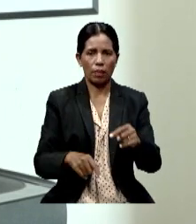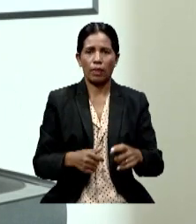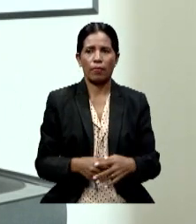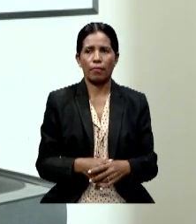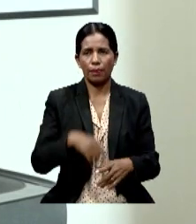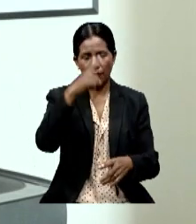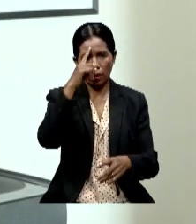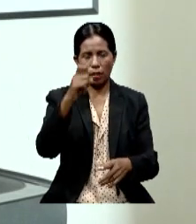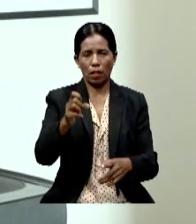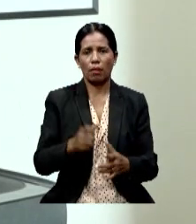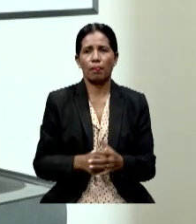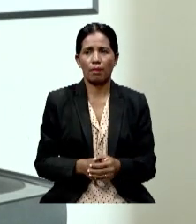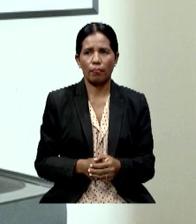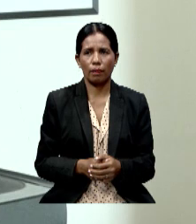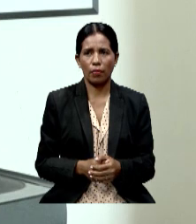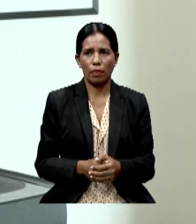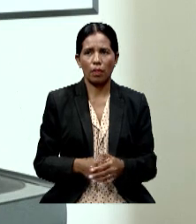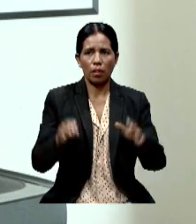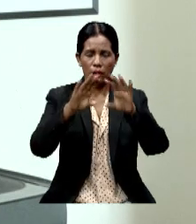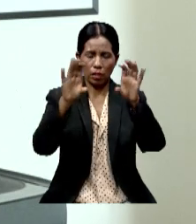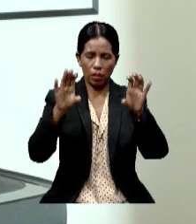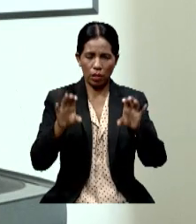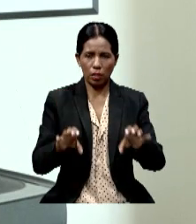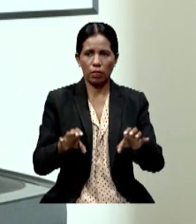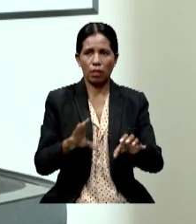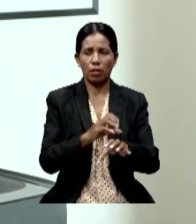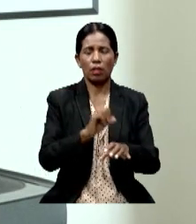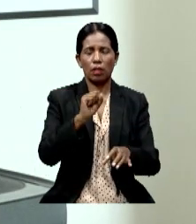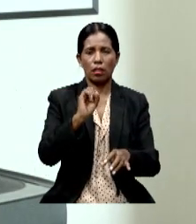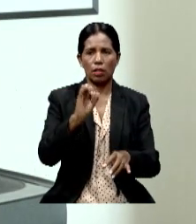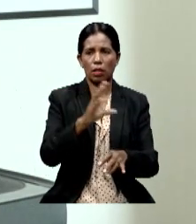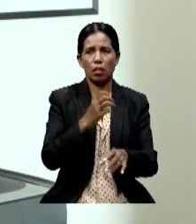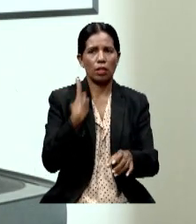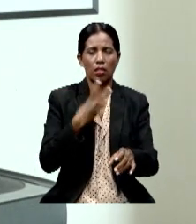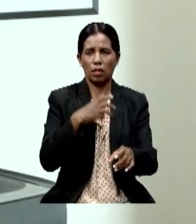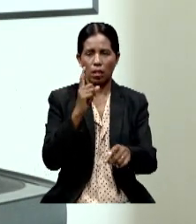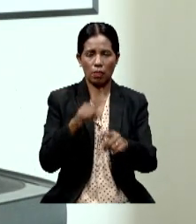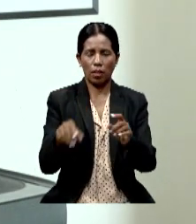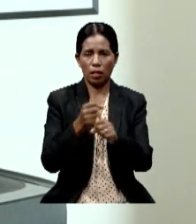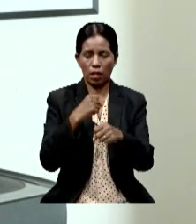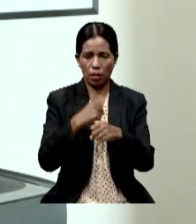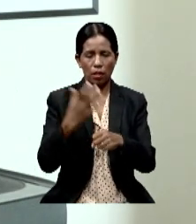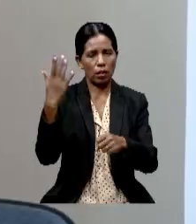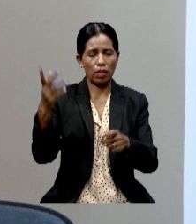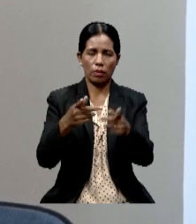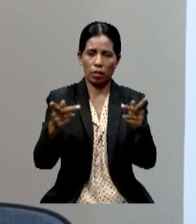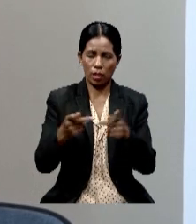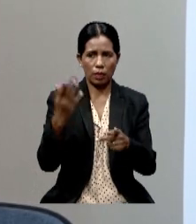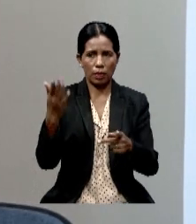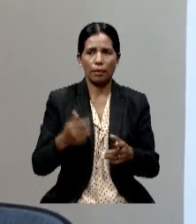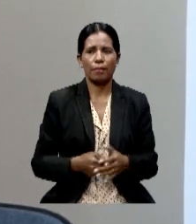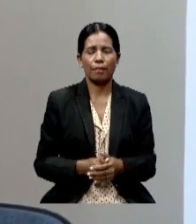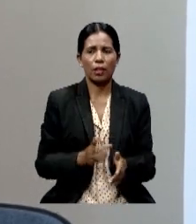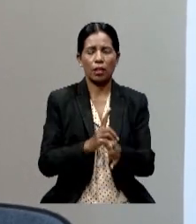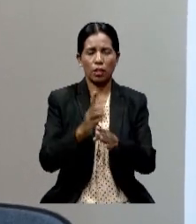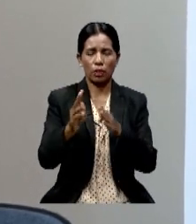ne bazia ba sertifikar o bazia ba ISP score ne label halo ire ne ba ya area porto ne.